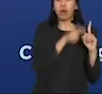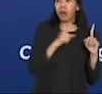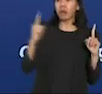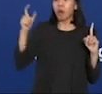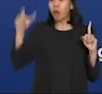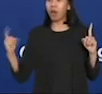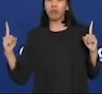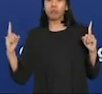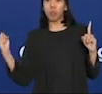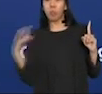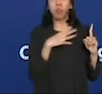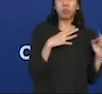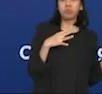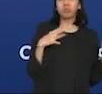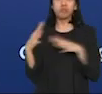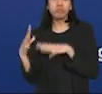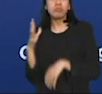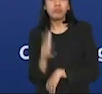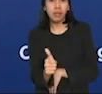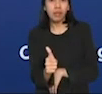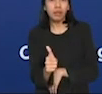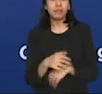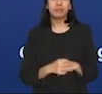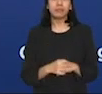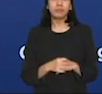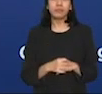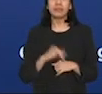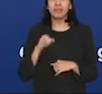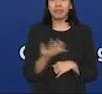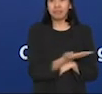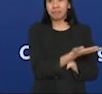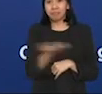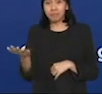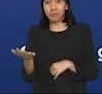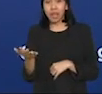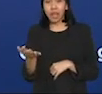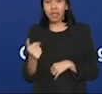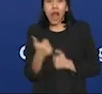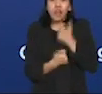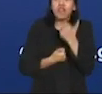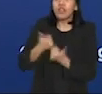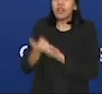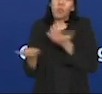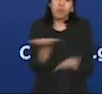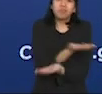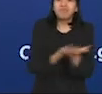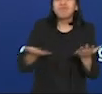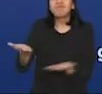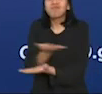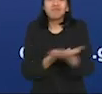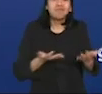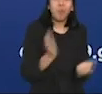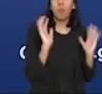Oleh karena itu maka membatasi aktivitas sosial mereka dengan